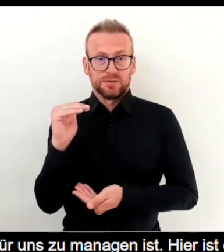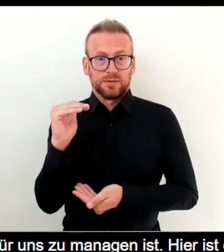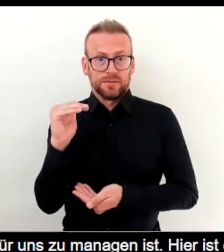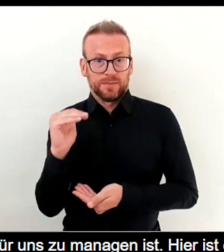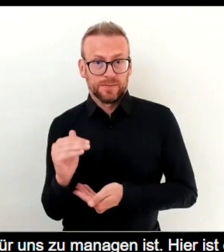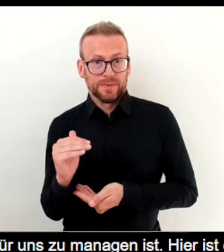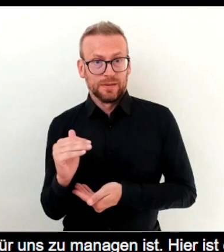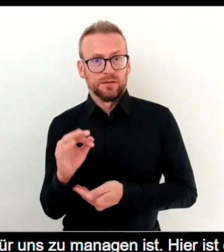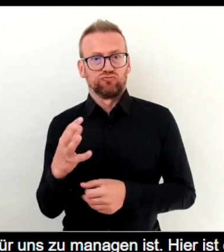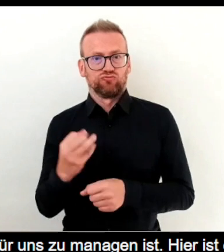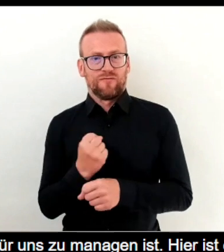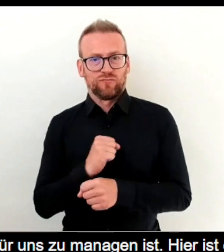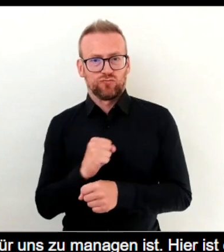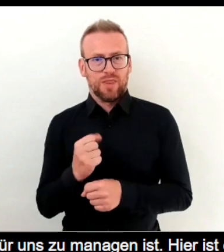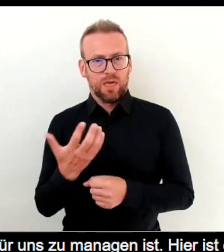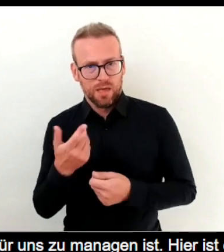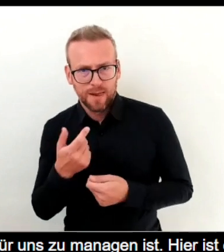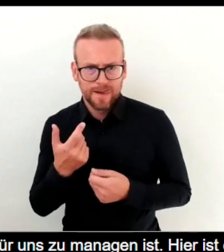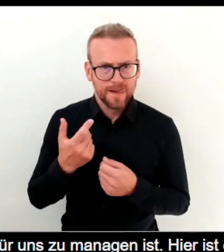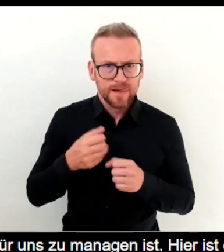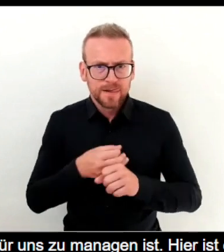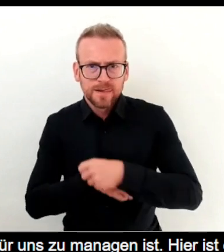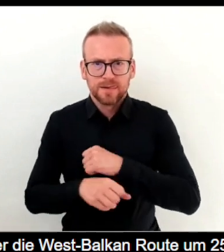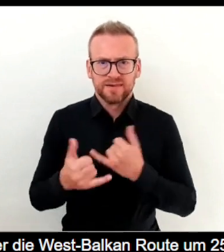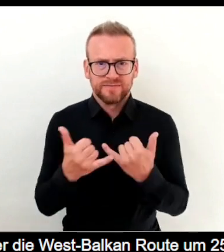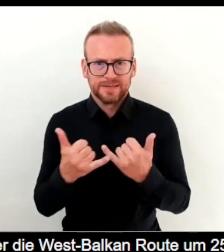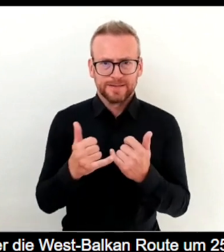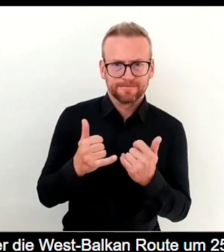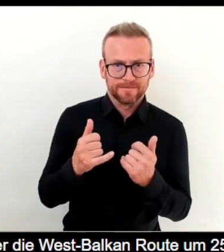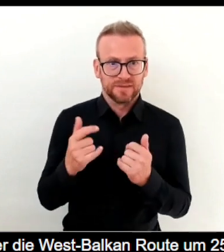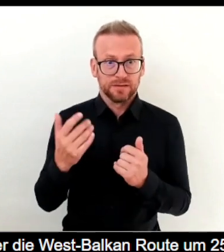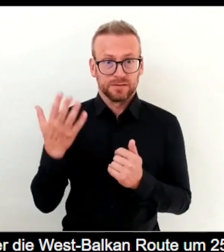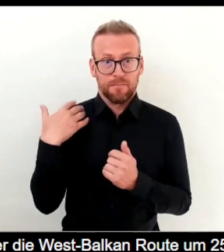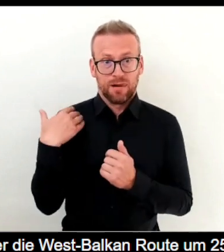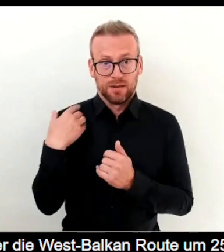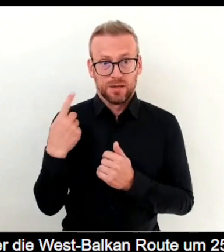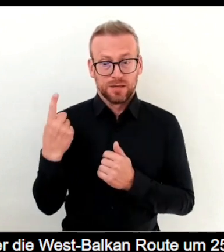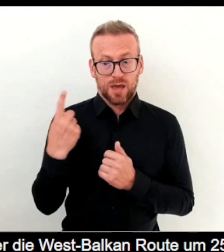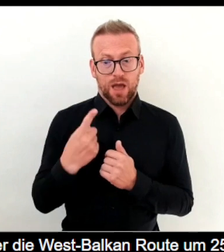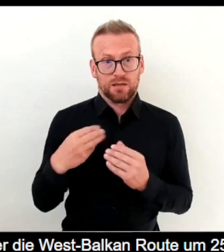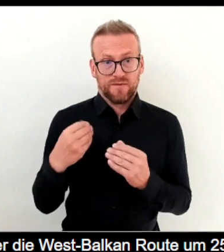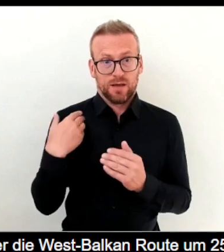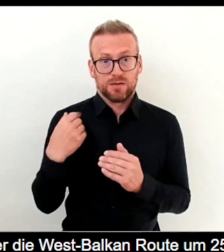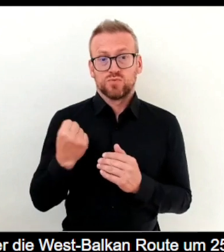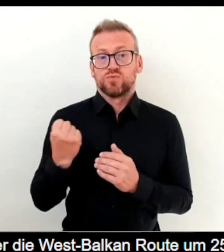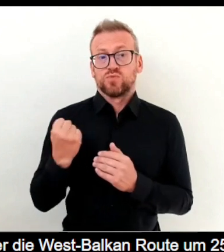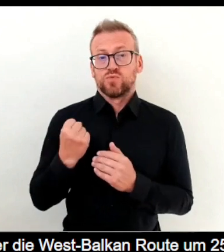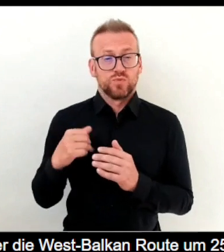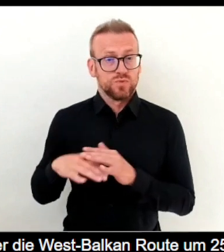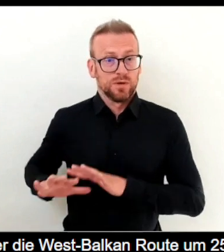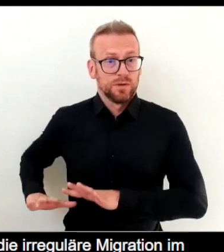beispielsweise gerade das Abkommen mit Tunesien geschlossen und weitere solcher Abkommen sollen folgen.